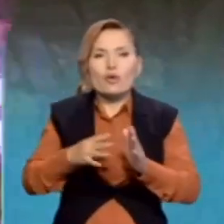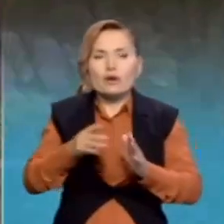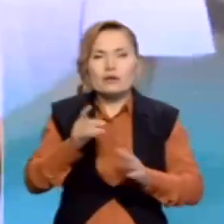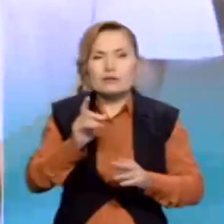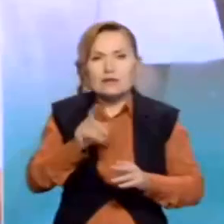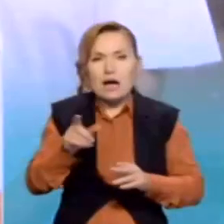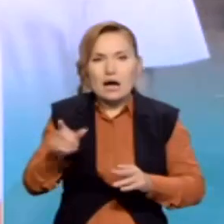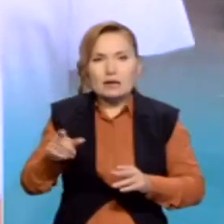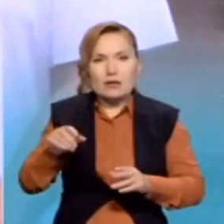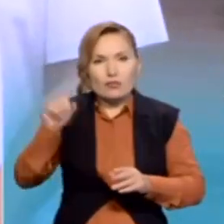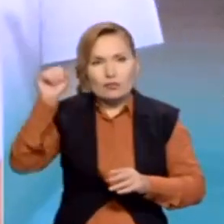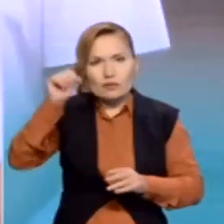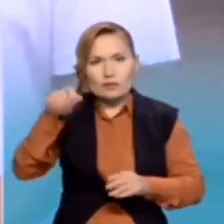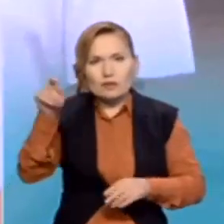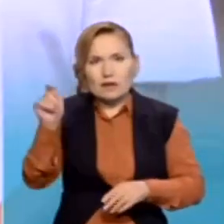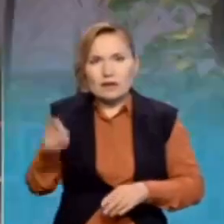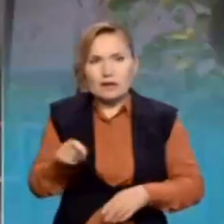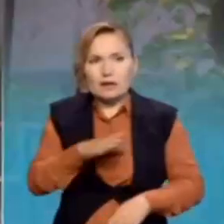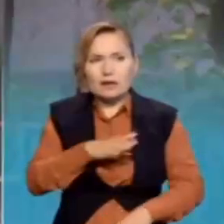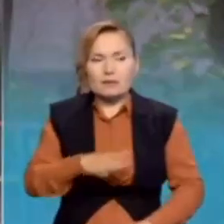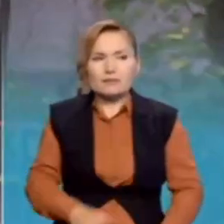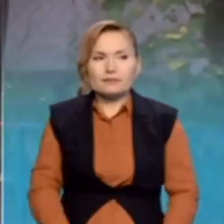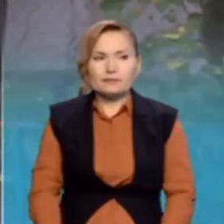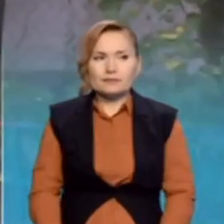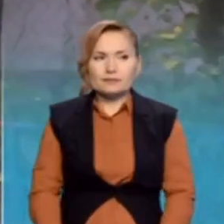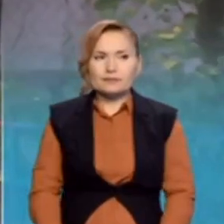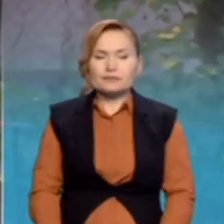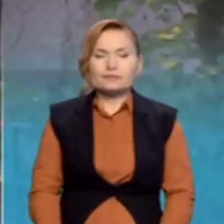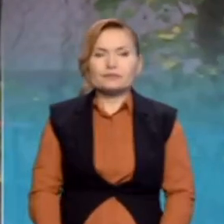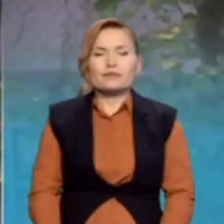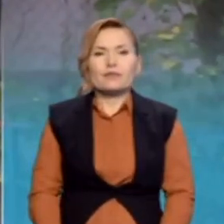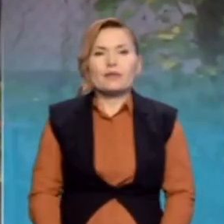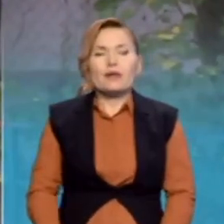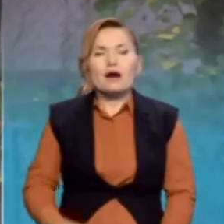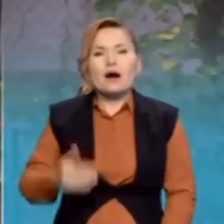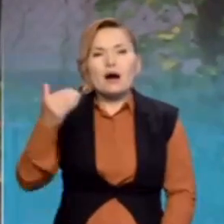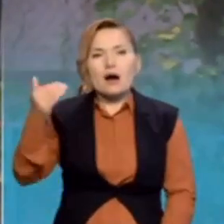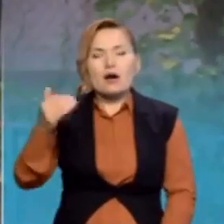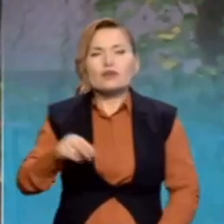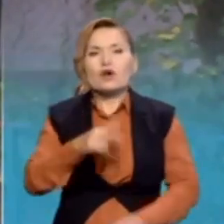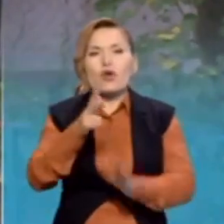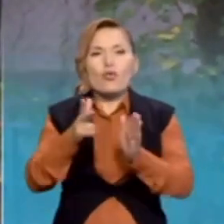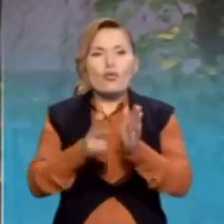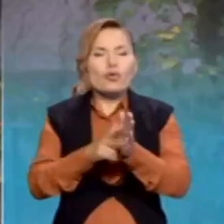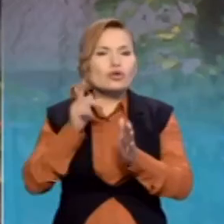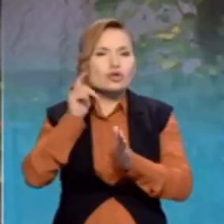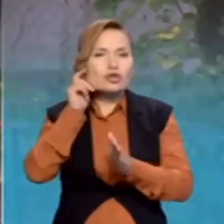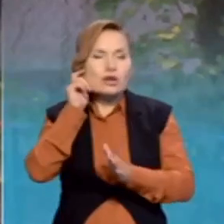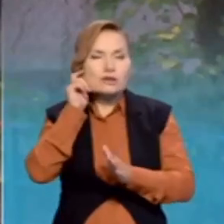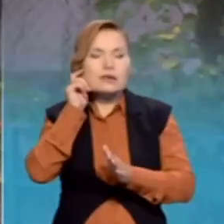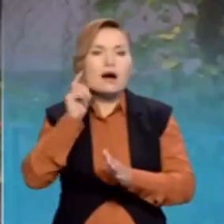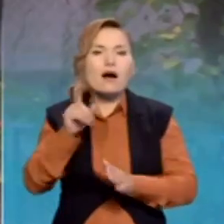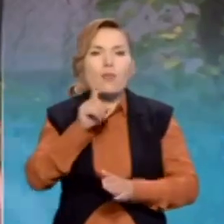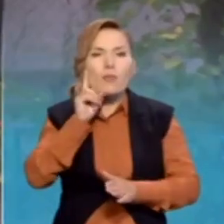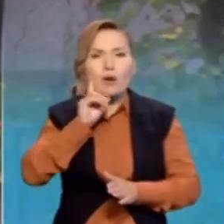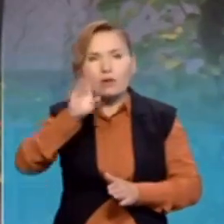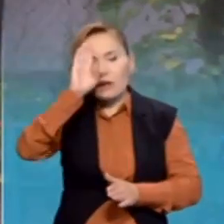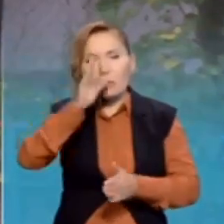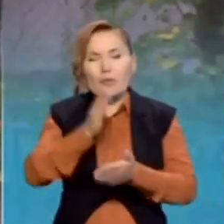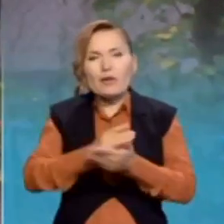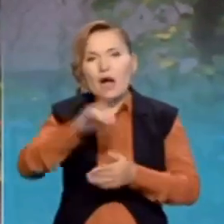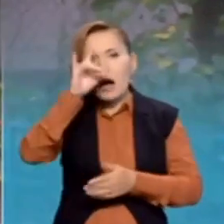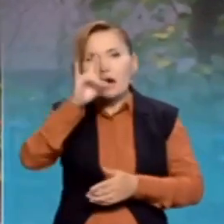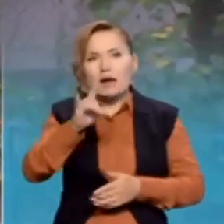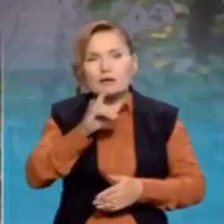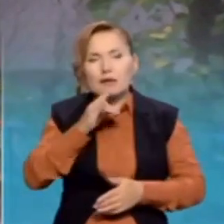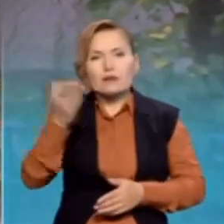Ташкент қаласының тұрғындары. В этой группе лиц были. Олардың арасында 18 жастағы бозбалалар болды. Айтуларынша, Қазақстанға